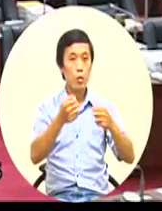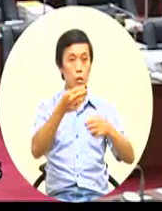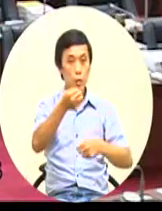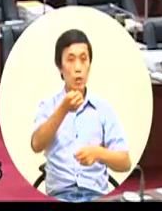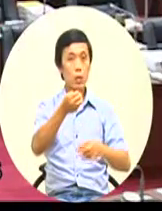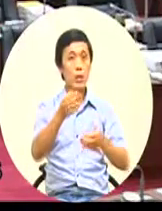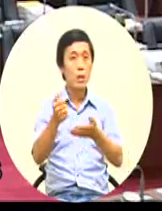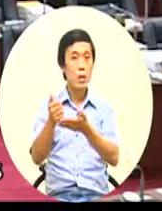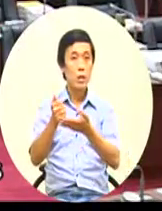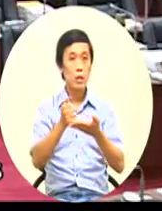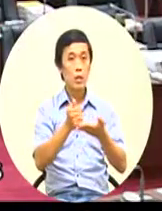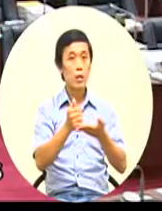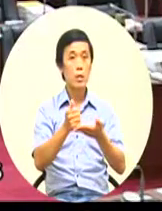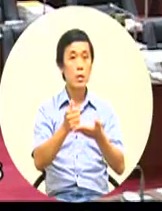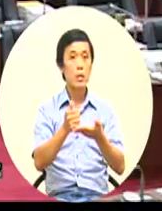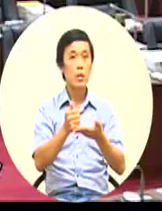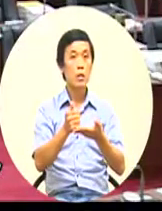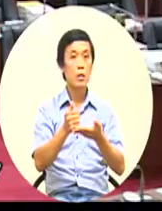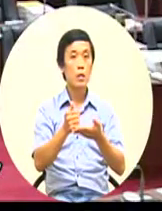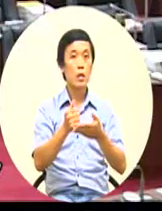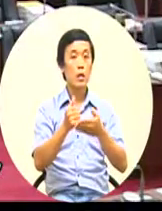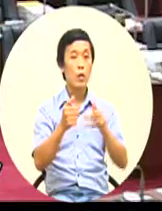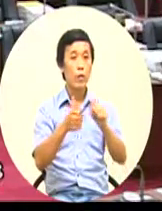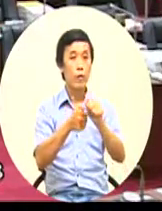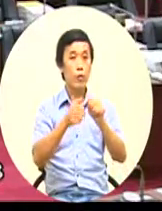管的副市长来回答。